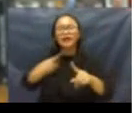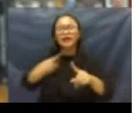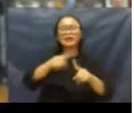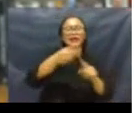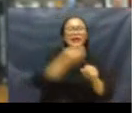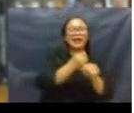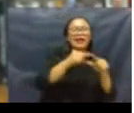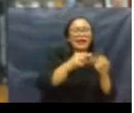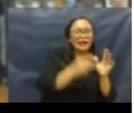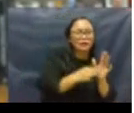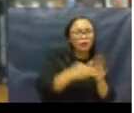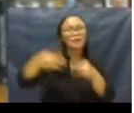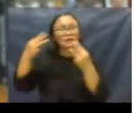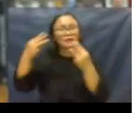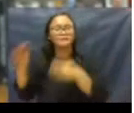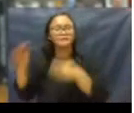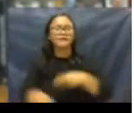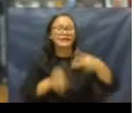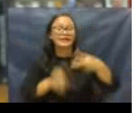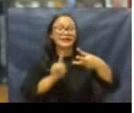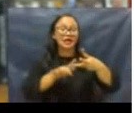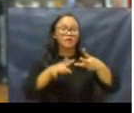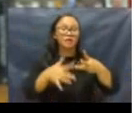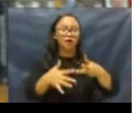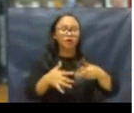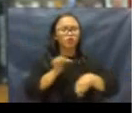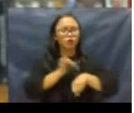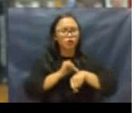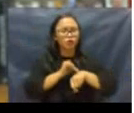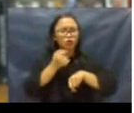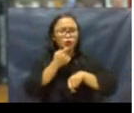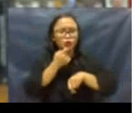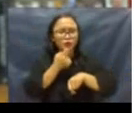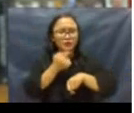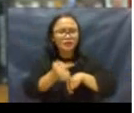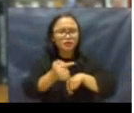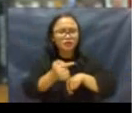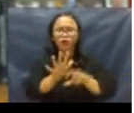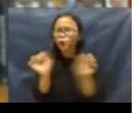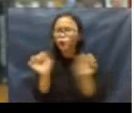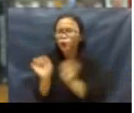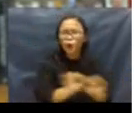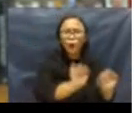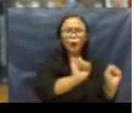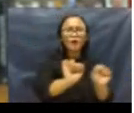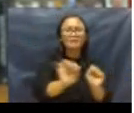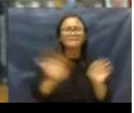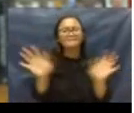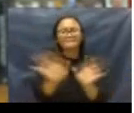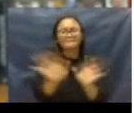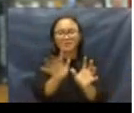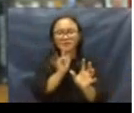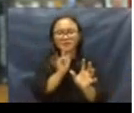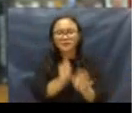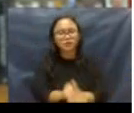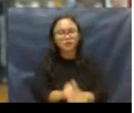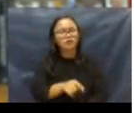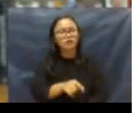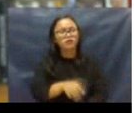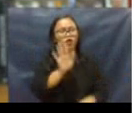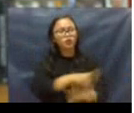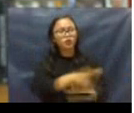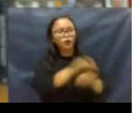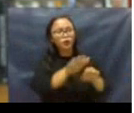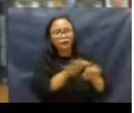ketiga, waktu baru mulai membiasakan, jangan terburu-buru untuk memberikan koreksi jika murid